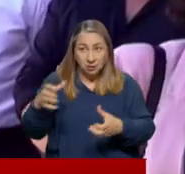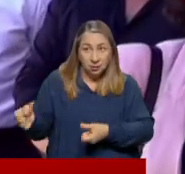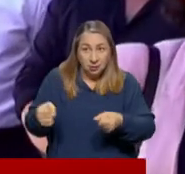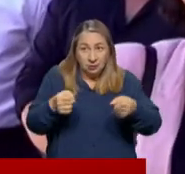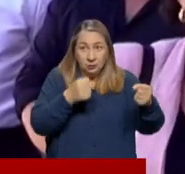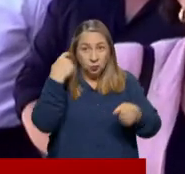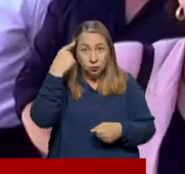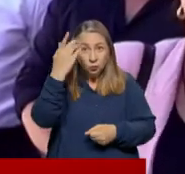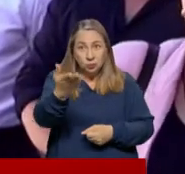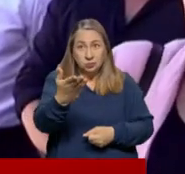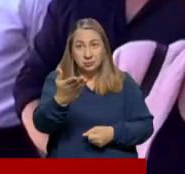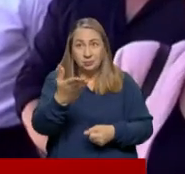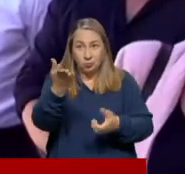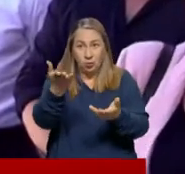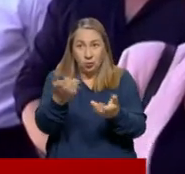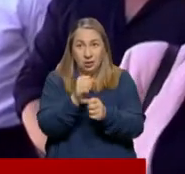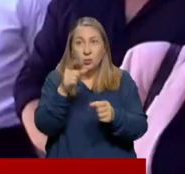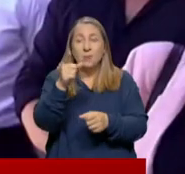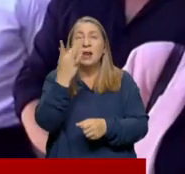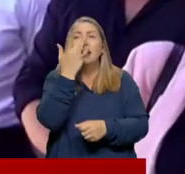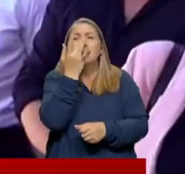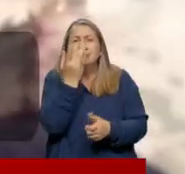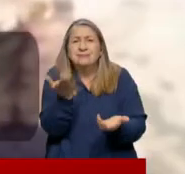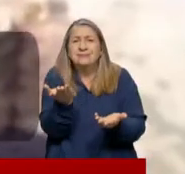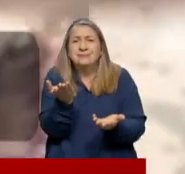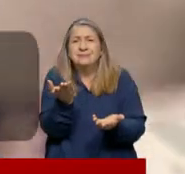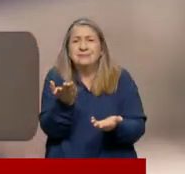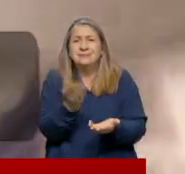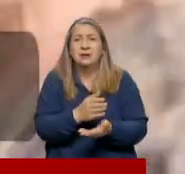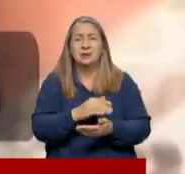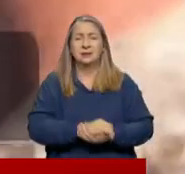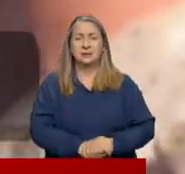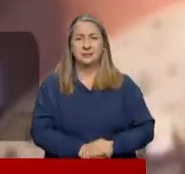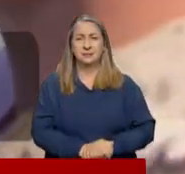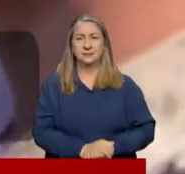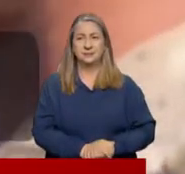taşıdığımızı mı düşün da mayın mı full sembolik adım